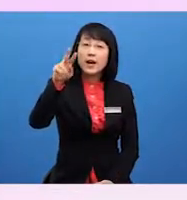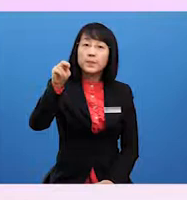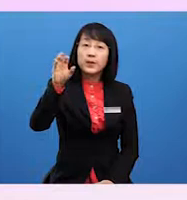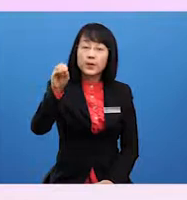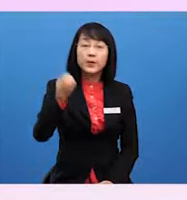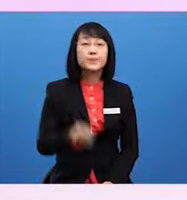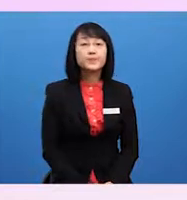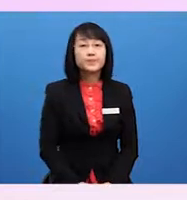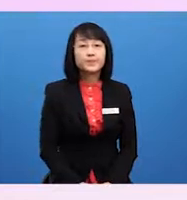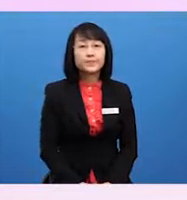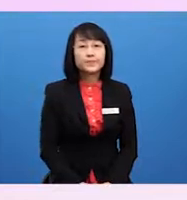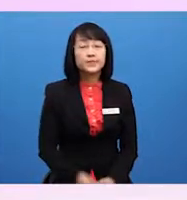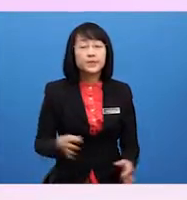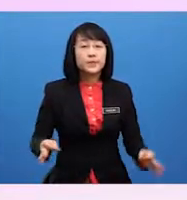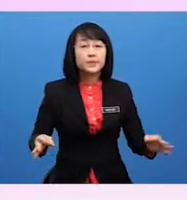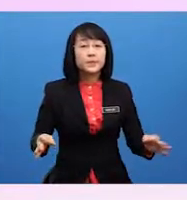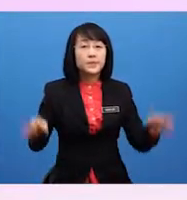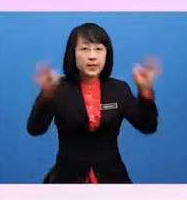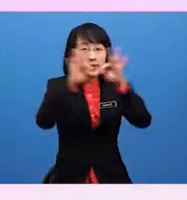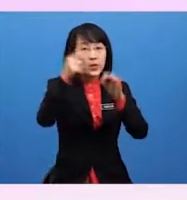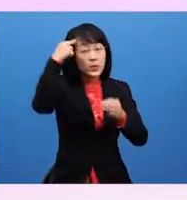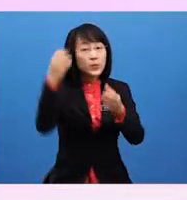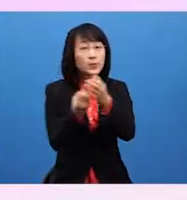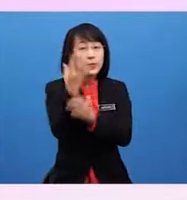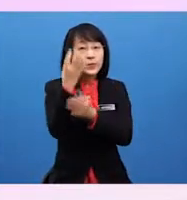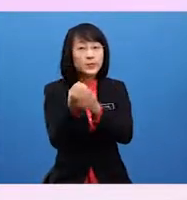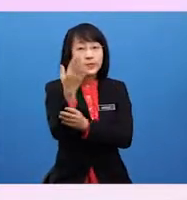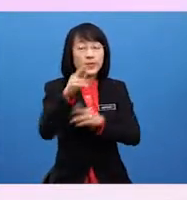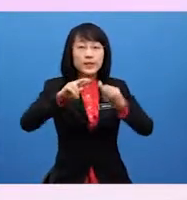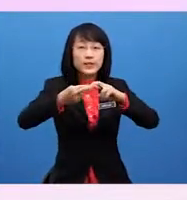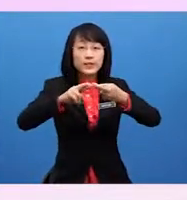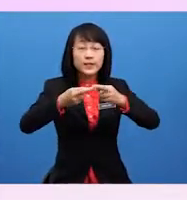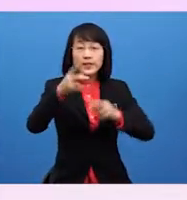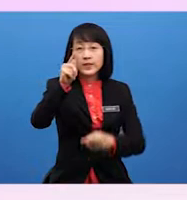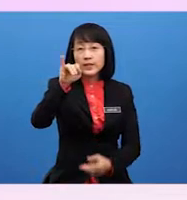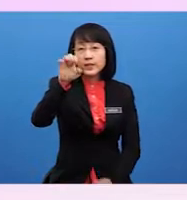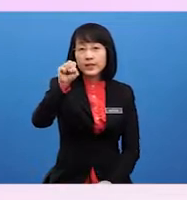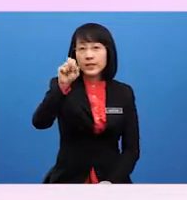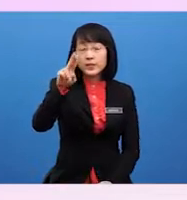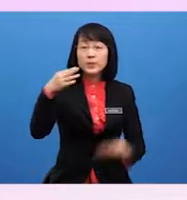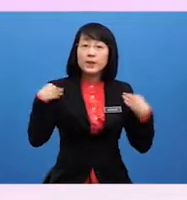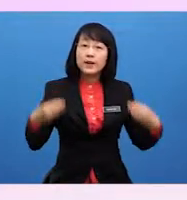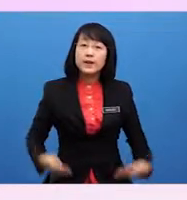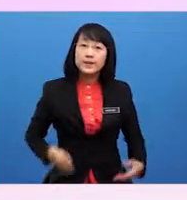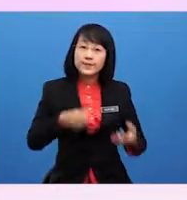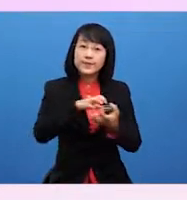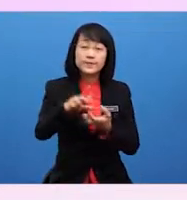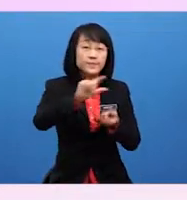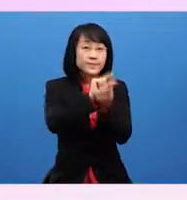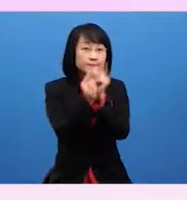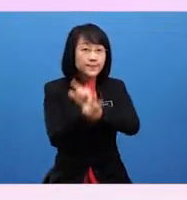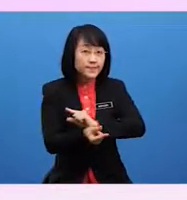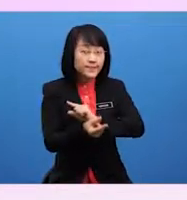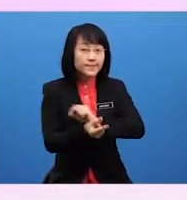pertumbuhan dan juga pembaikan tisu-tisu badan yang rosak serta menggantikan sel-sel yang